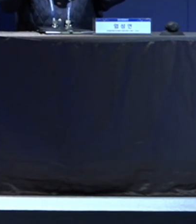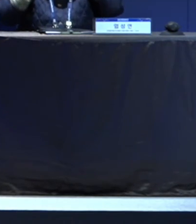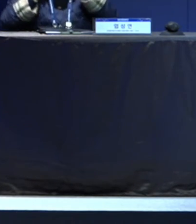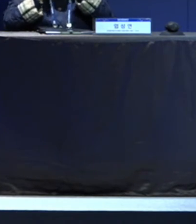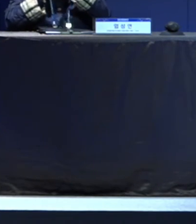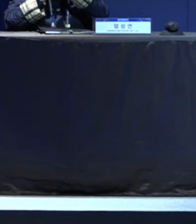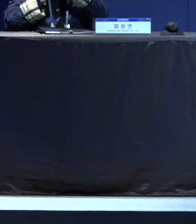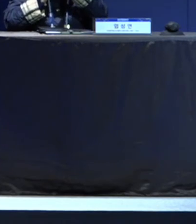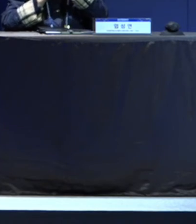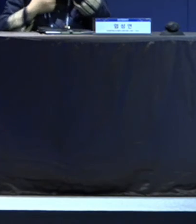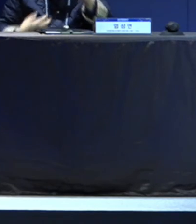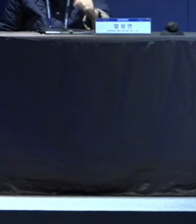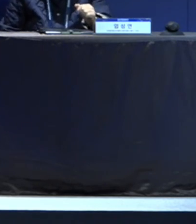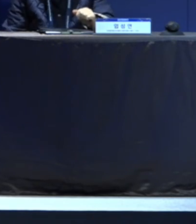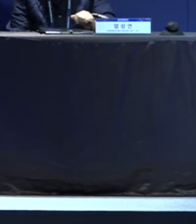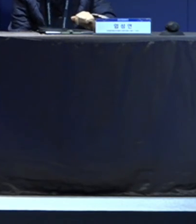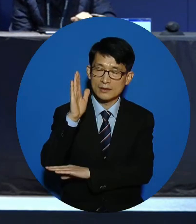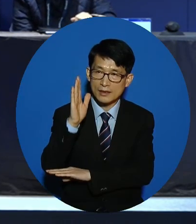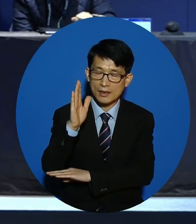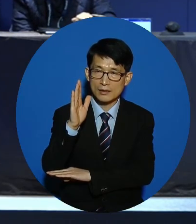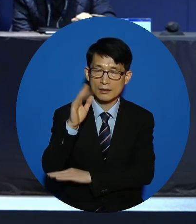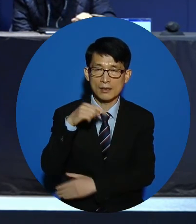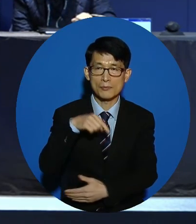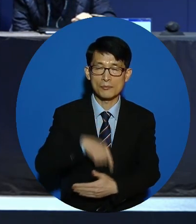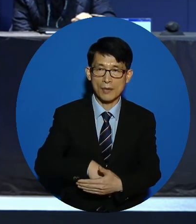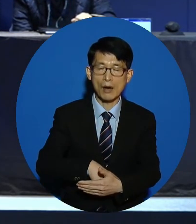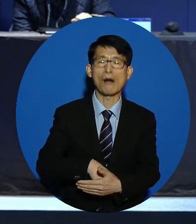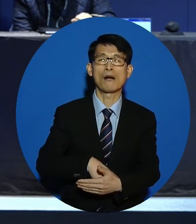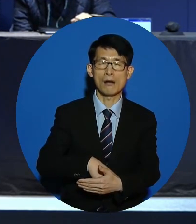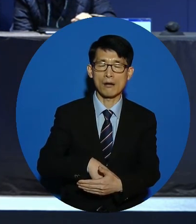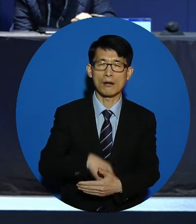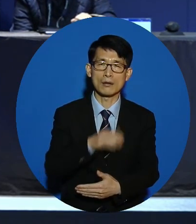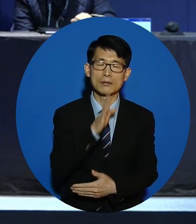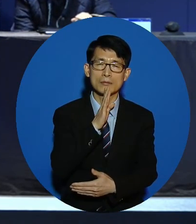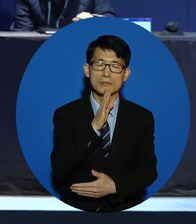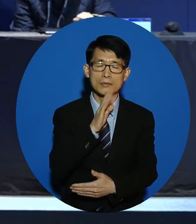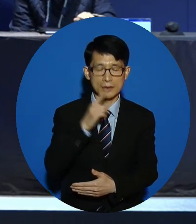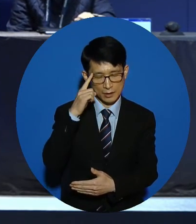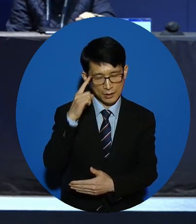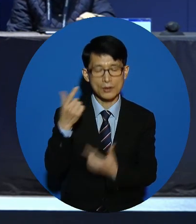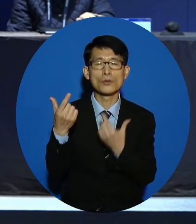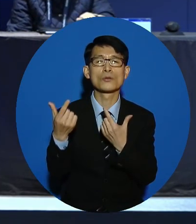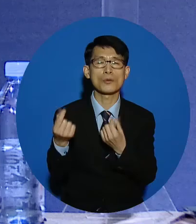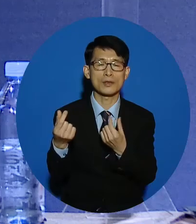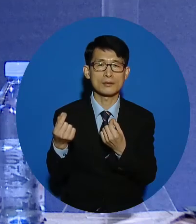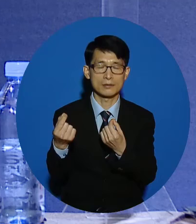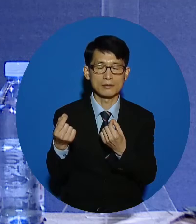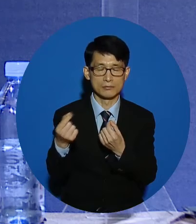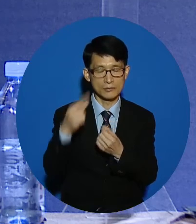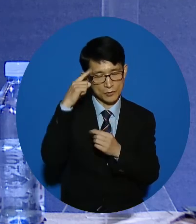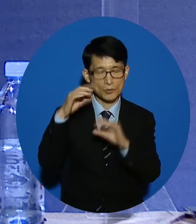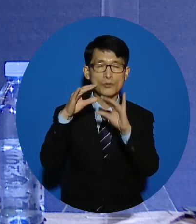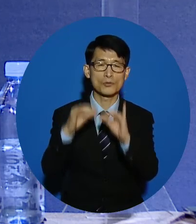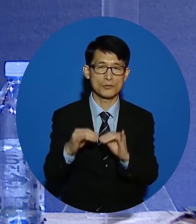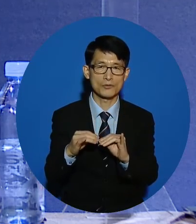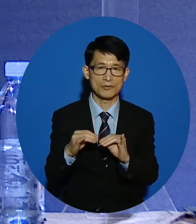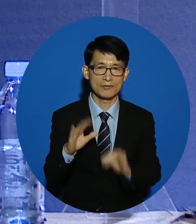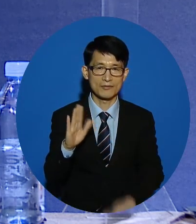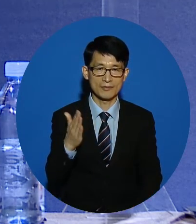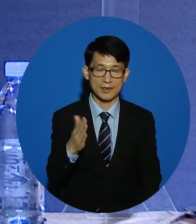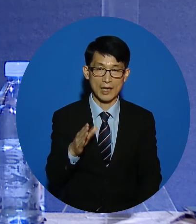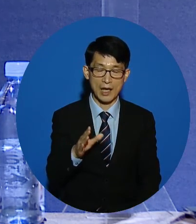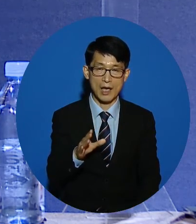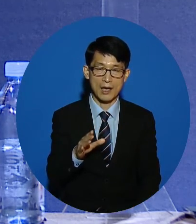그런지 마음이 움직이는 그런 토론 발표였습니다. 엄성현 강릉시 지회장님께서는